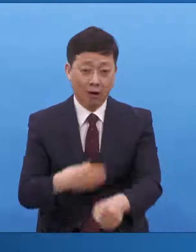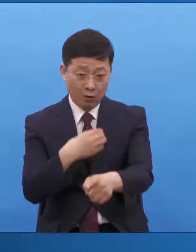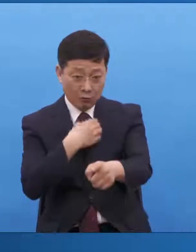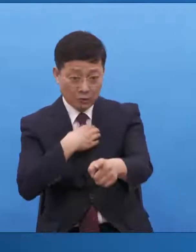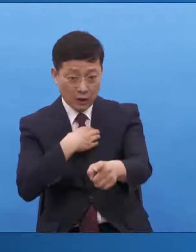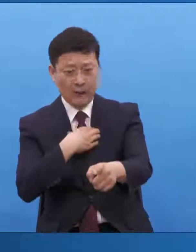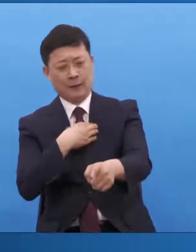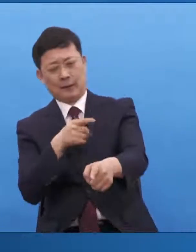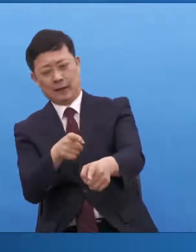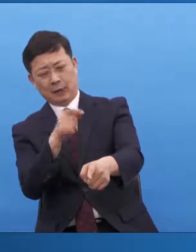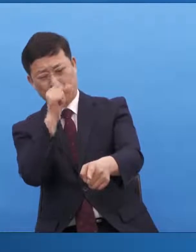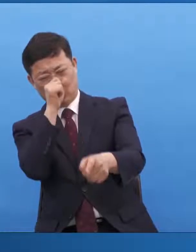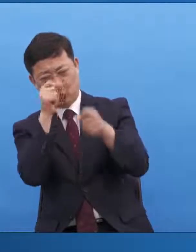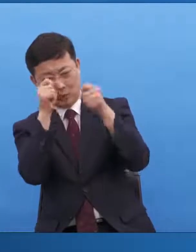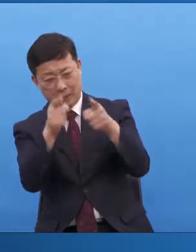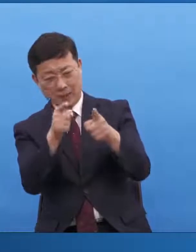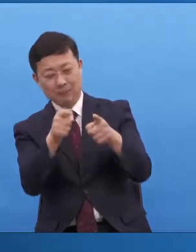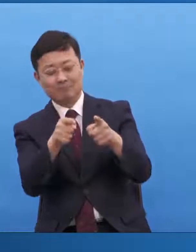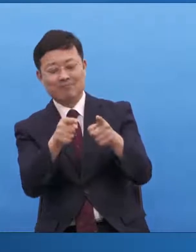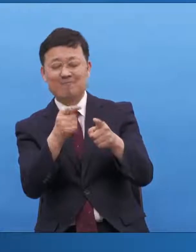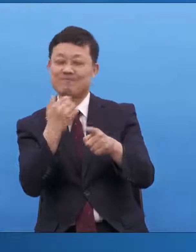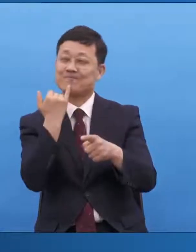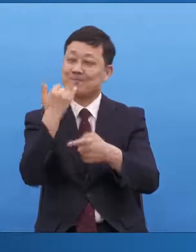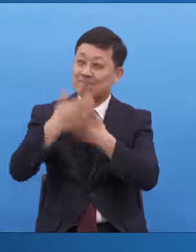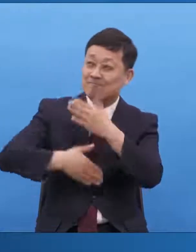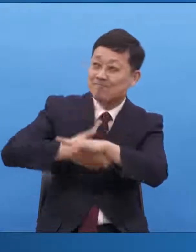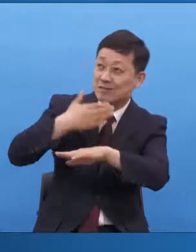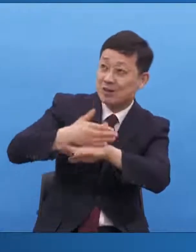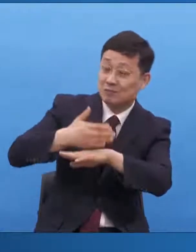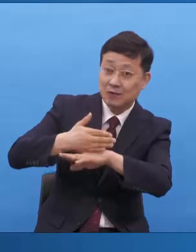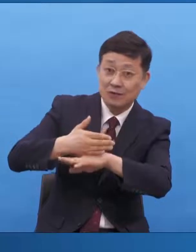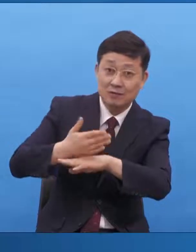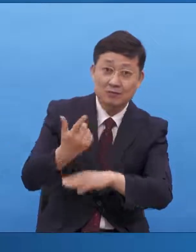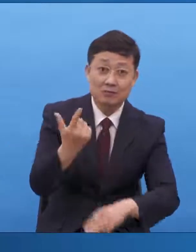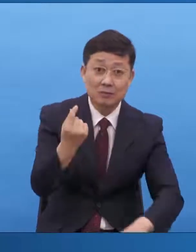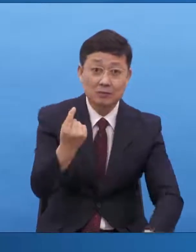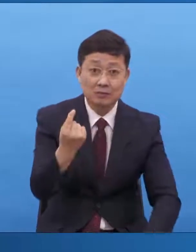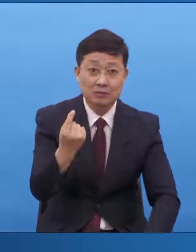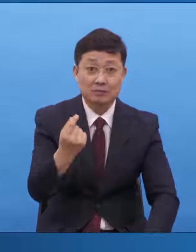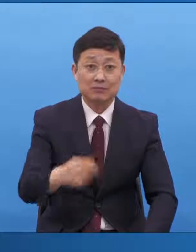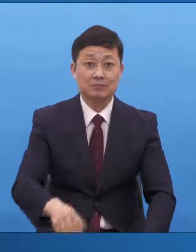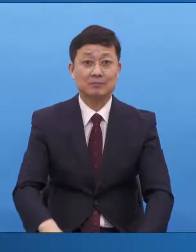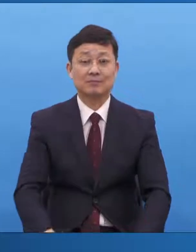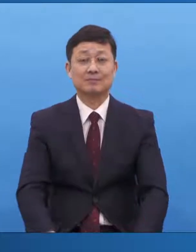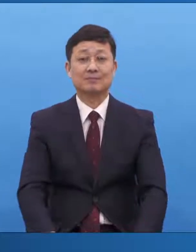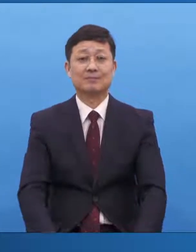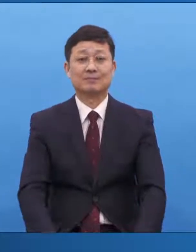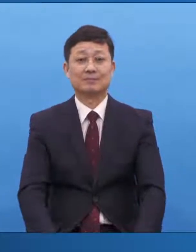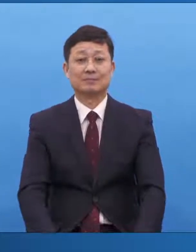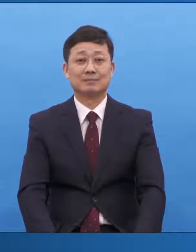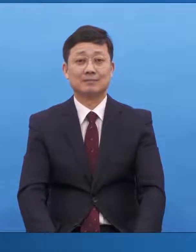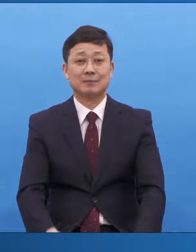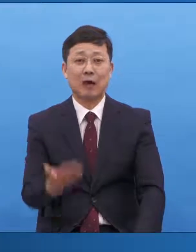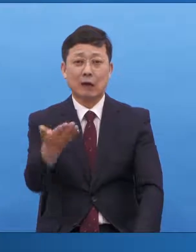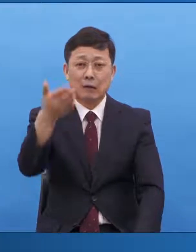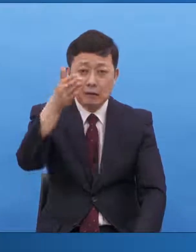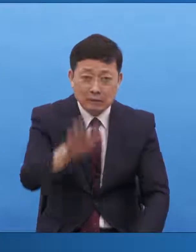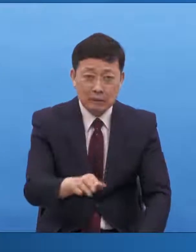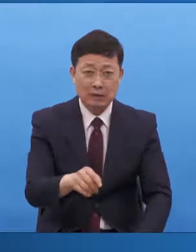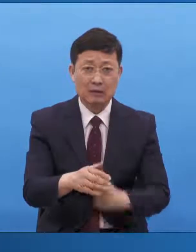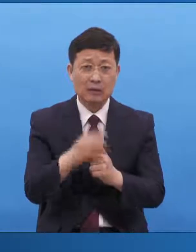기회. 이 기회 들어 있기 때문에 감사가 나온다. And when a crisis comes, absolutely there's an opportunity. So rather, you're thankful. 그 이게 안